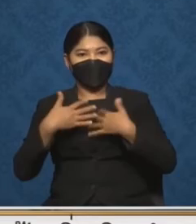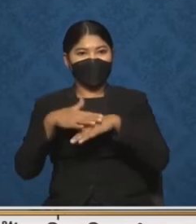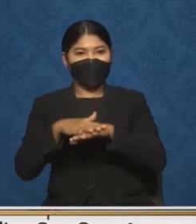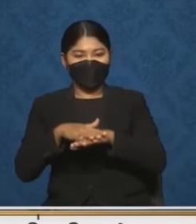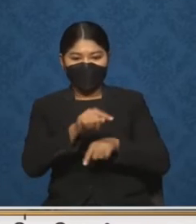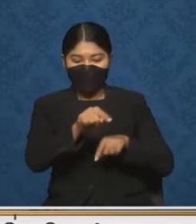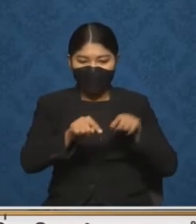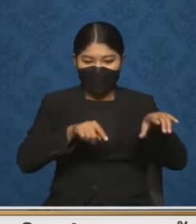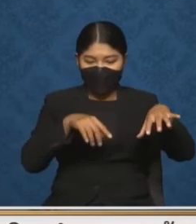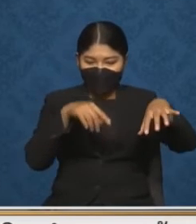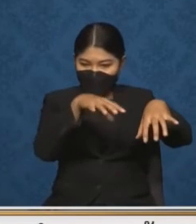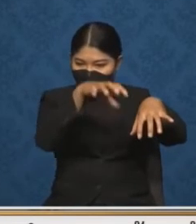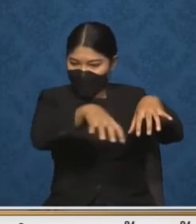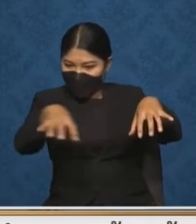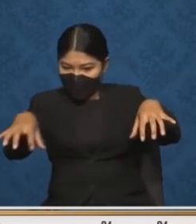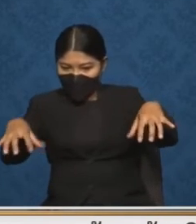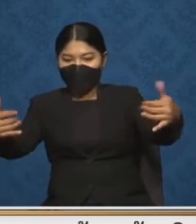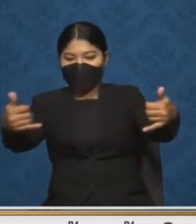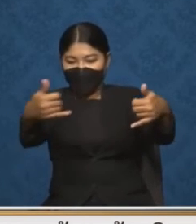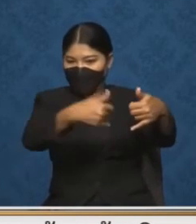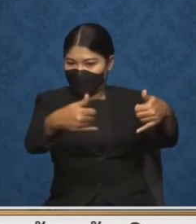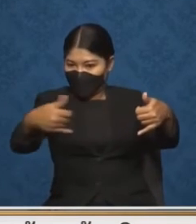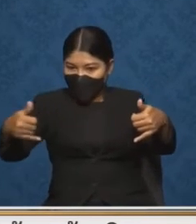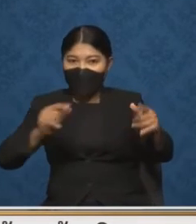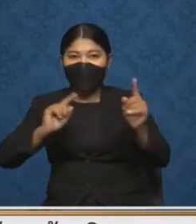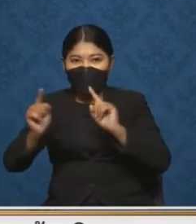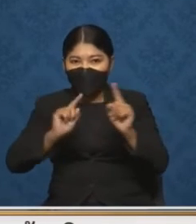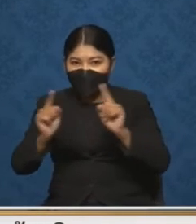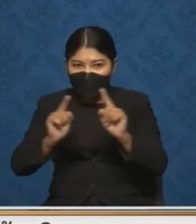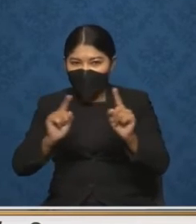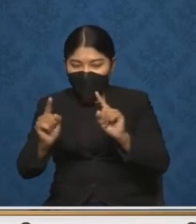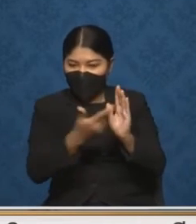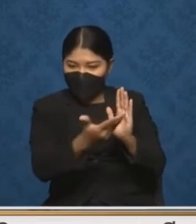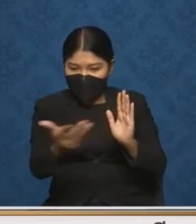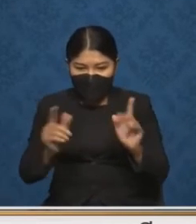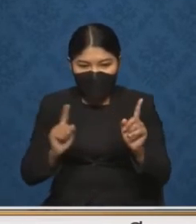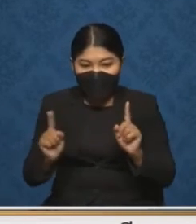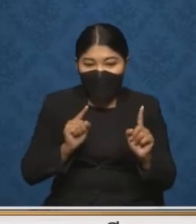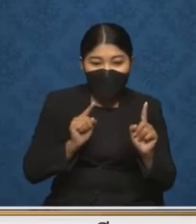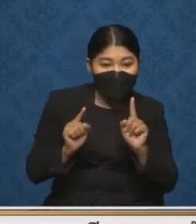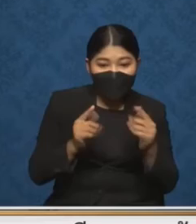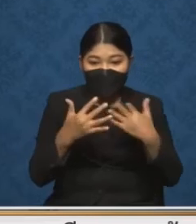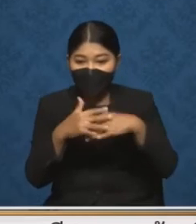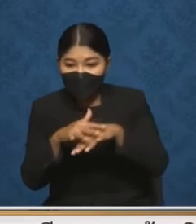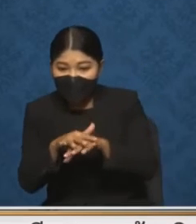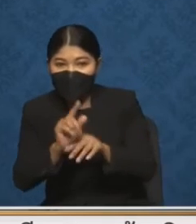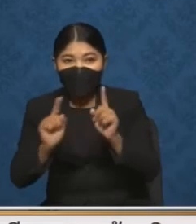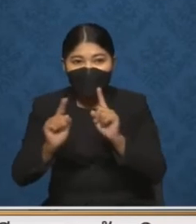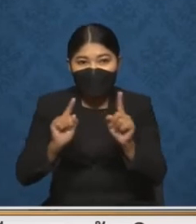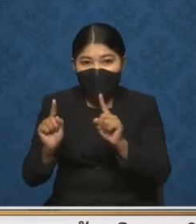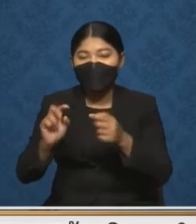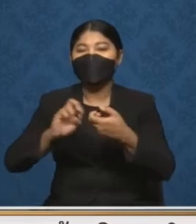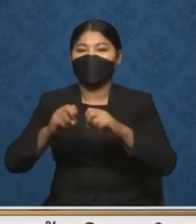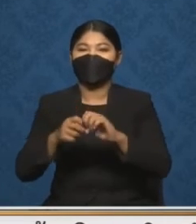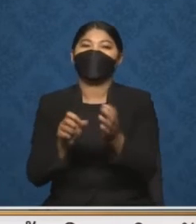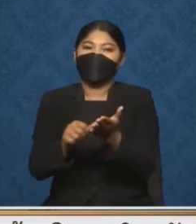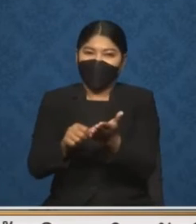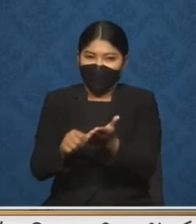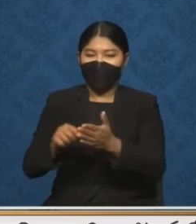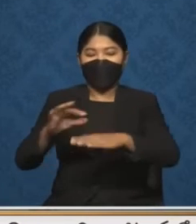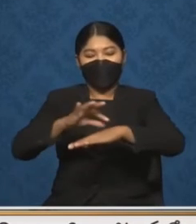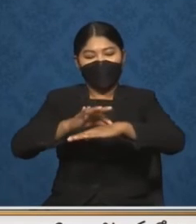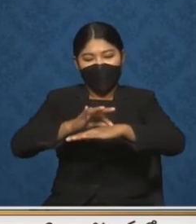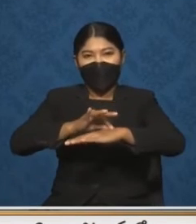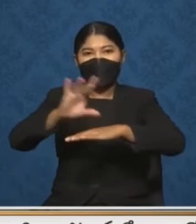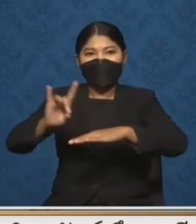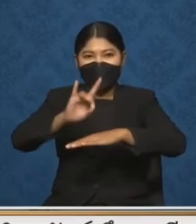ผประกอบการ รมทเกษฑรณมานงจบเขาคุยกันครัผมทั้งว่า Harryื่อได้ว่า เรื่องนี้สามาร para mengeเรื่องราคาหนั